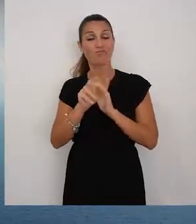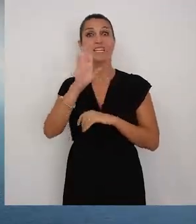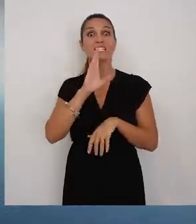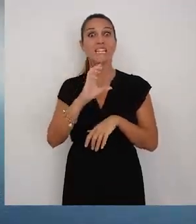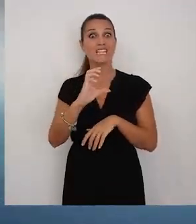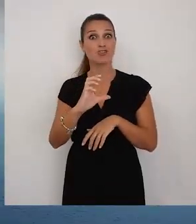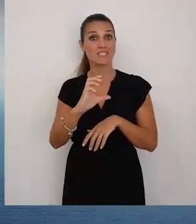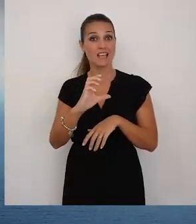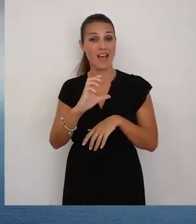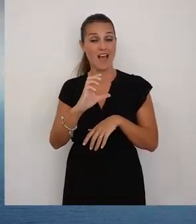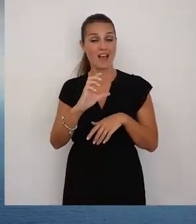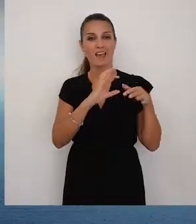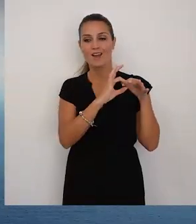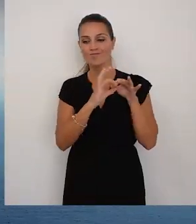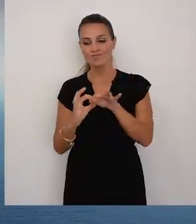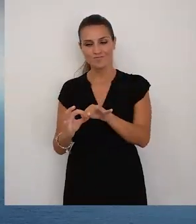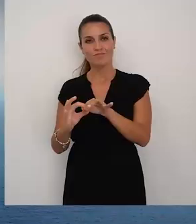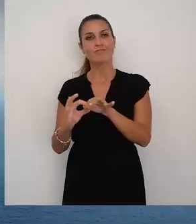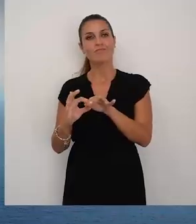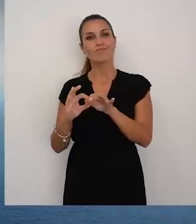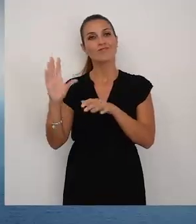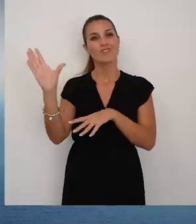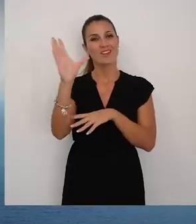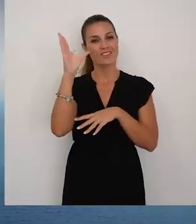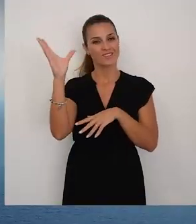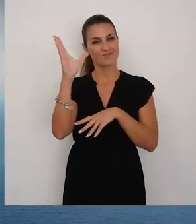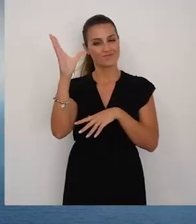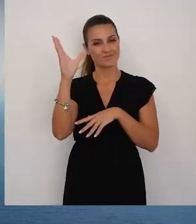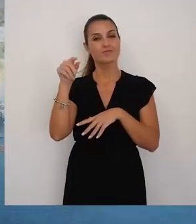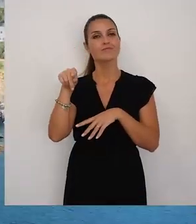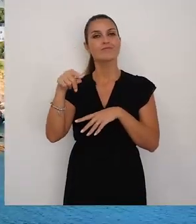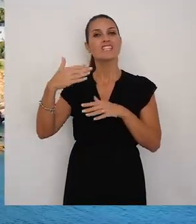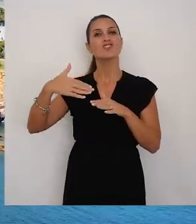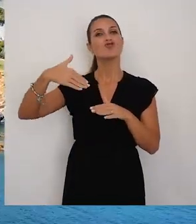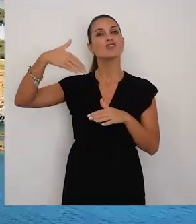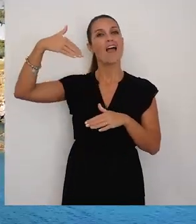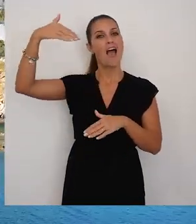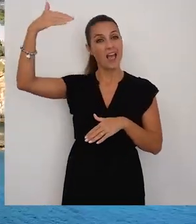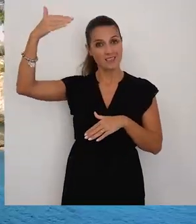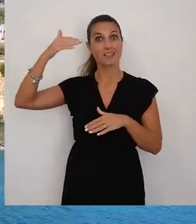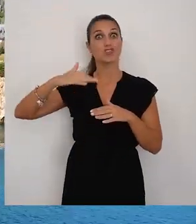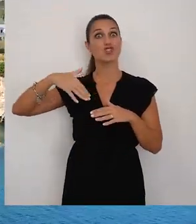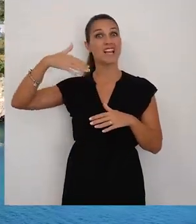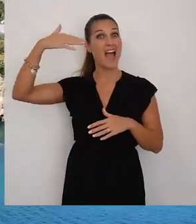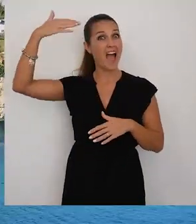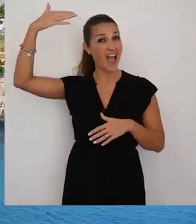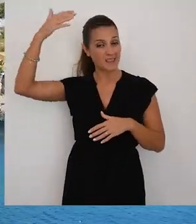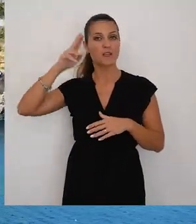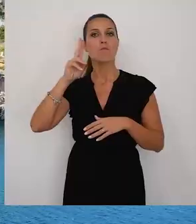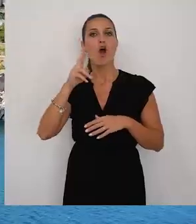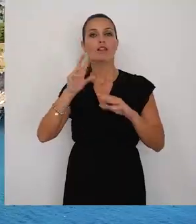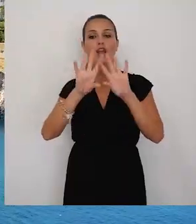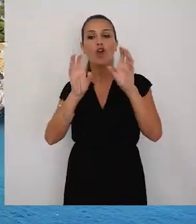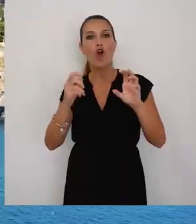Santa Cesarea si lega così al mito dei giganti lauterni, i quali trovarono la morte nelle tante grotte e cavità del